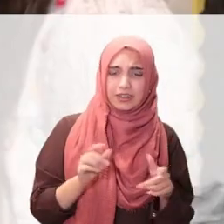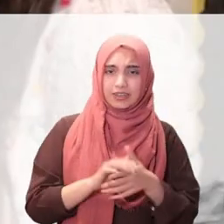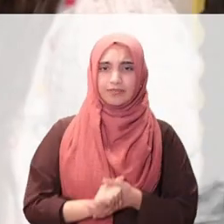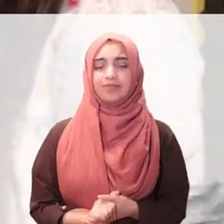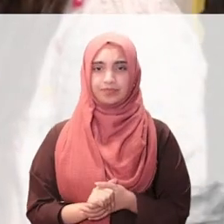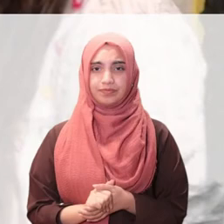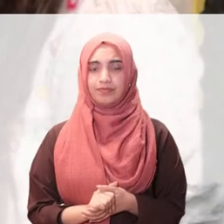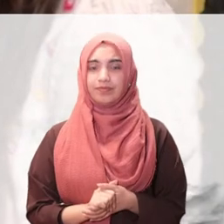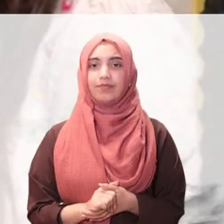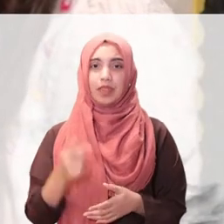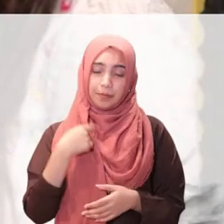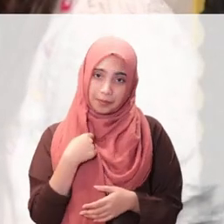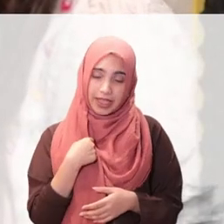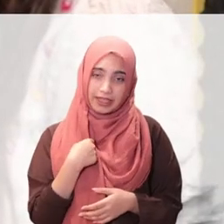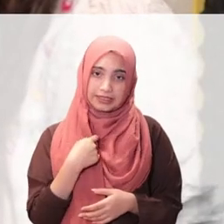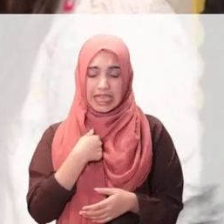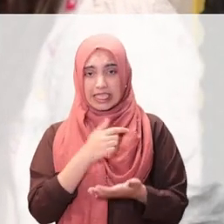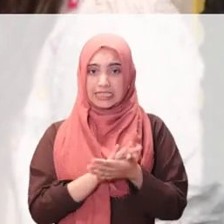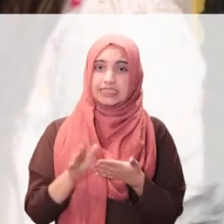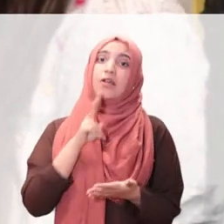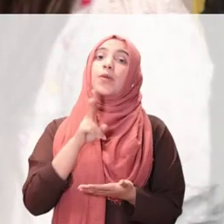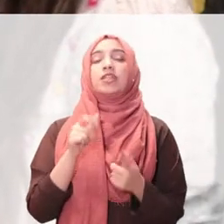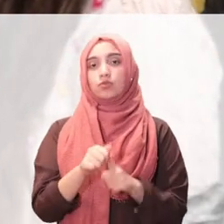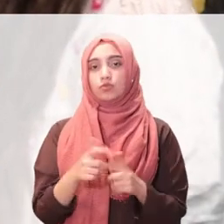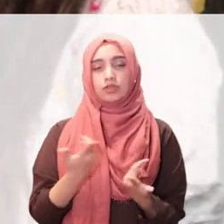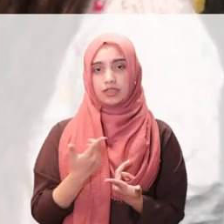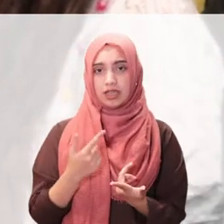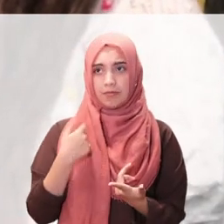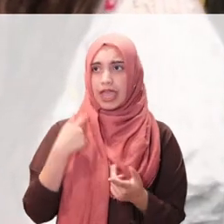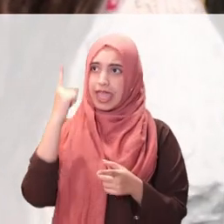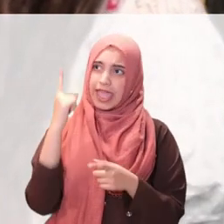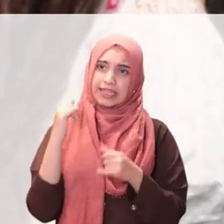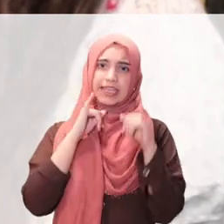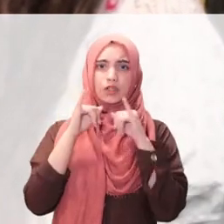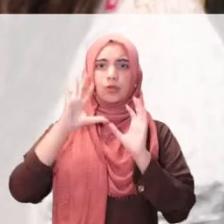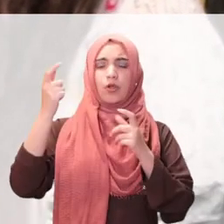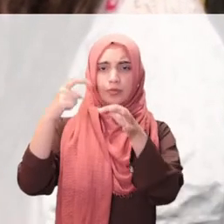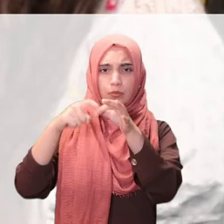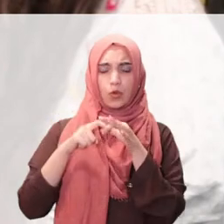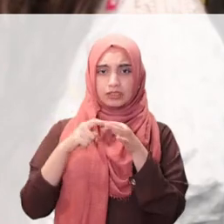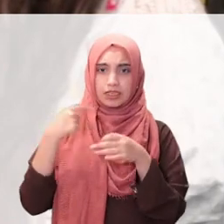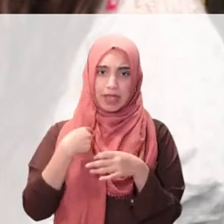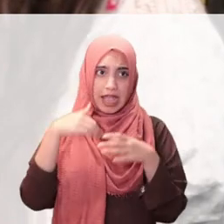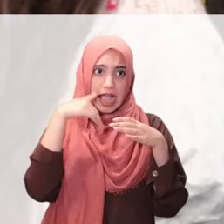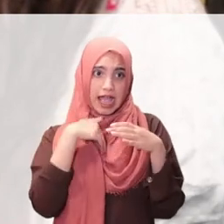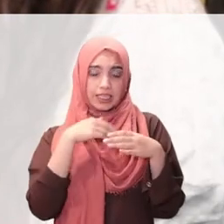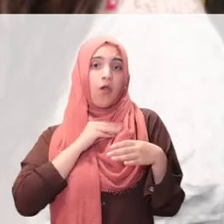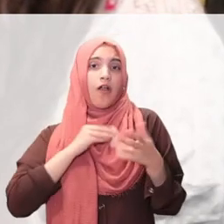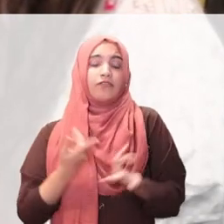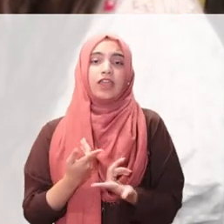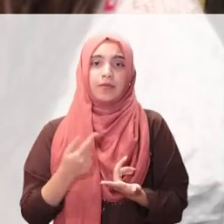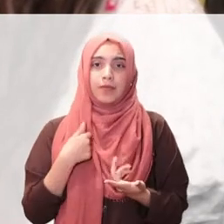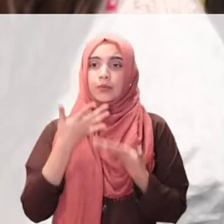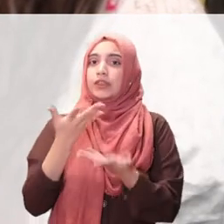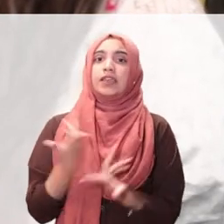आपके प्रेगनेंसी इन ए बोनस कि मेरे से किसी ने इंटरव्यू में क्वेश्चन पूछा था कि वह रिक्वेस्ट तो